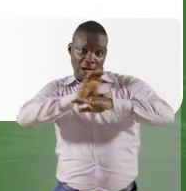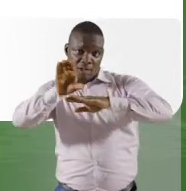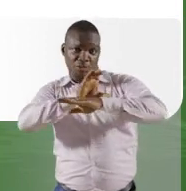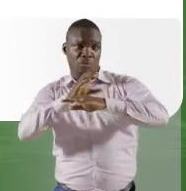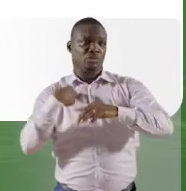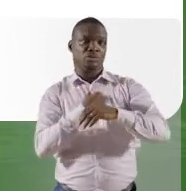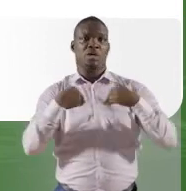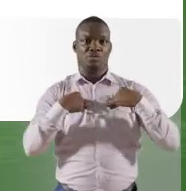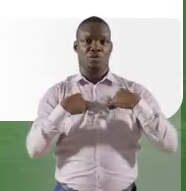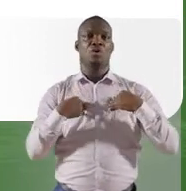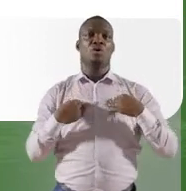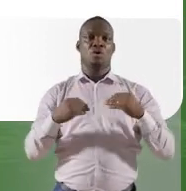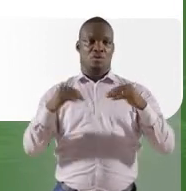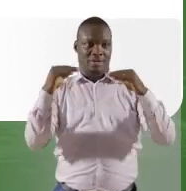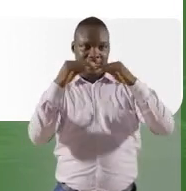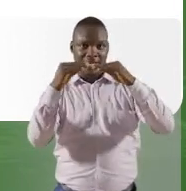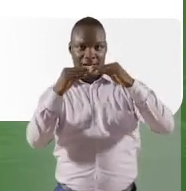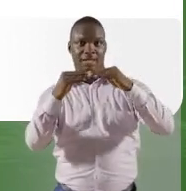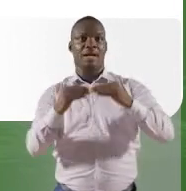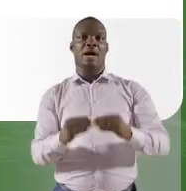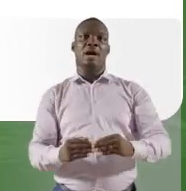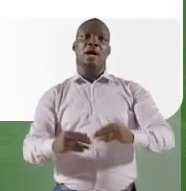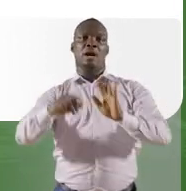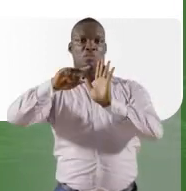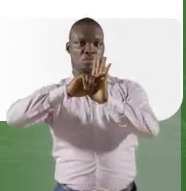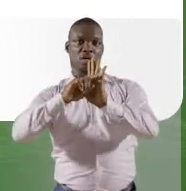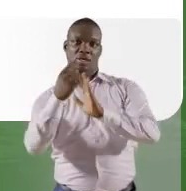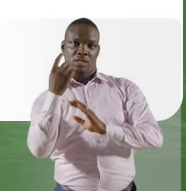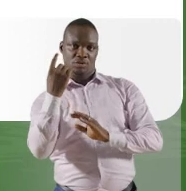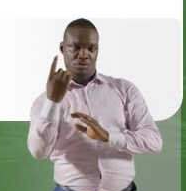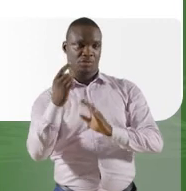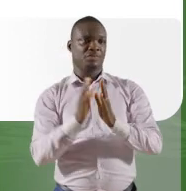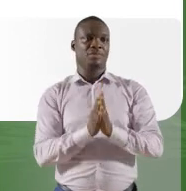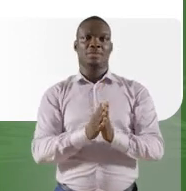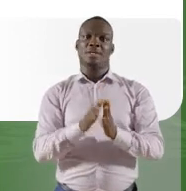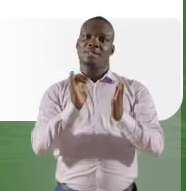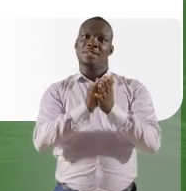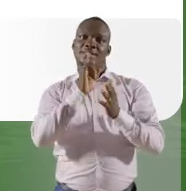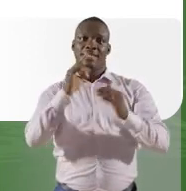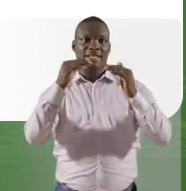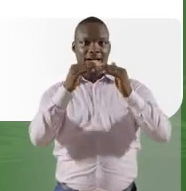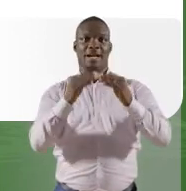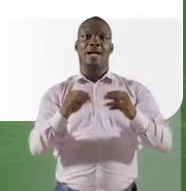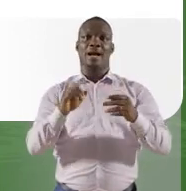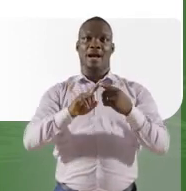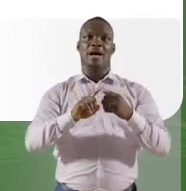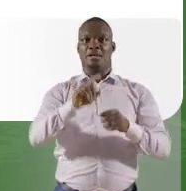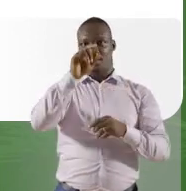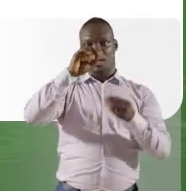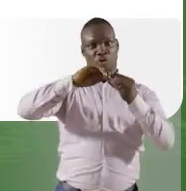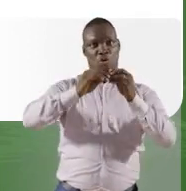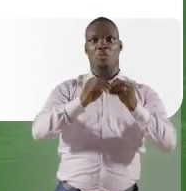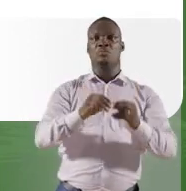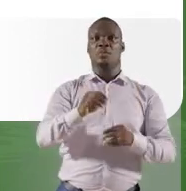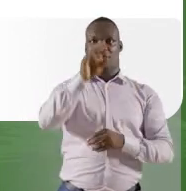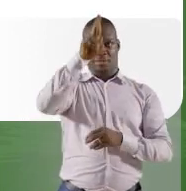le nombre réel moins 1. Ce rapport étant égal à un nombre réel, alors le